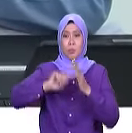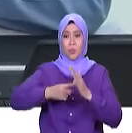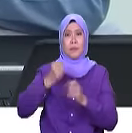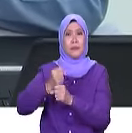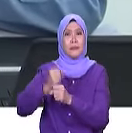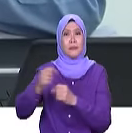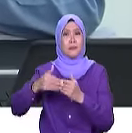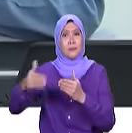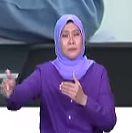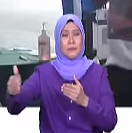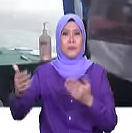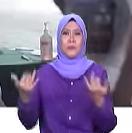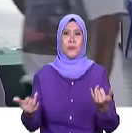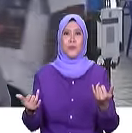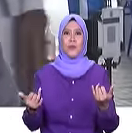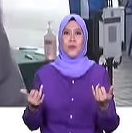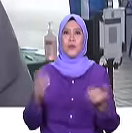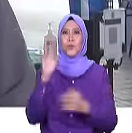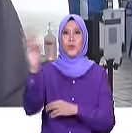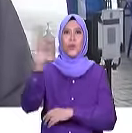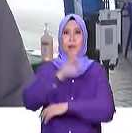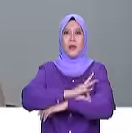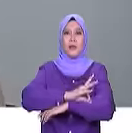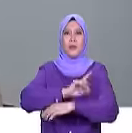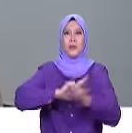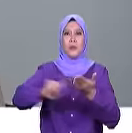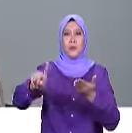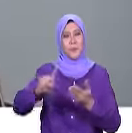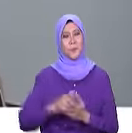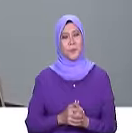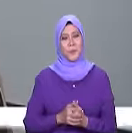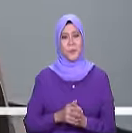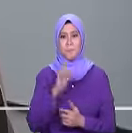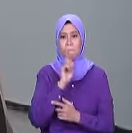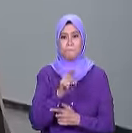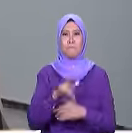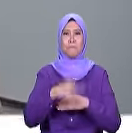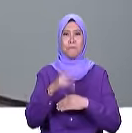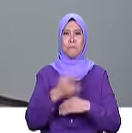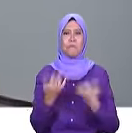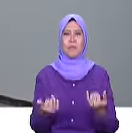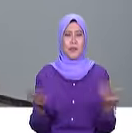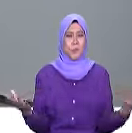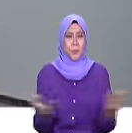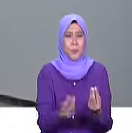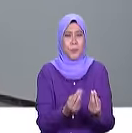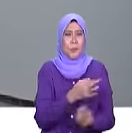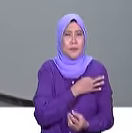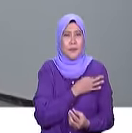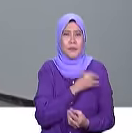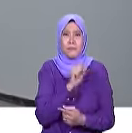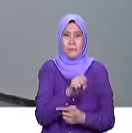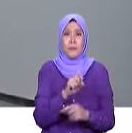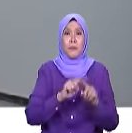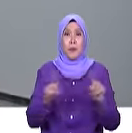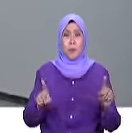bekerja secara total lah 7 hari seminggu. Dalam seminggu awalnya memang betul kita kekurangan sukarelawan, tapi